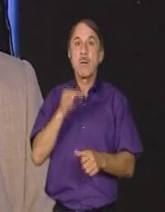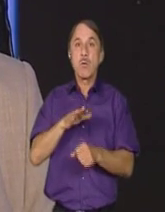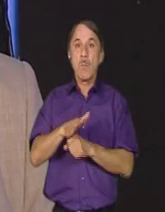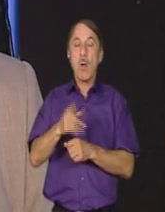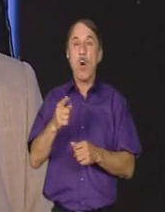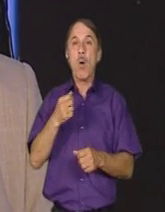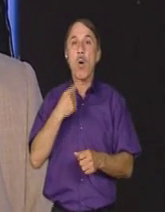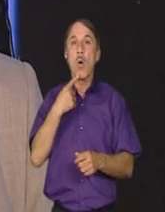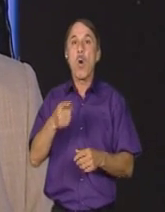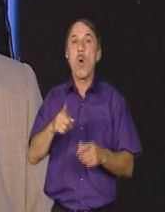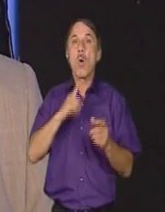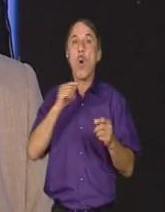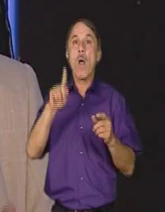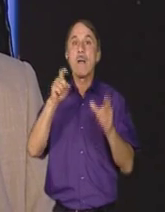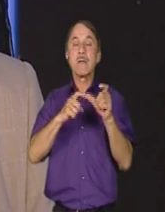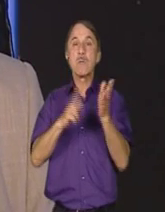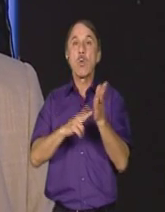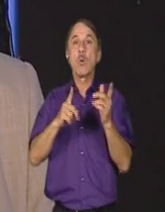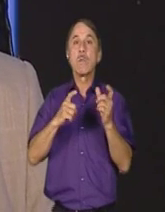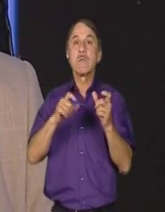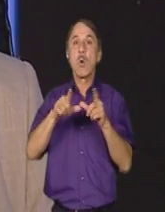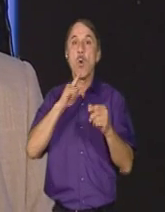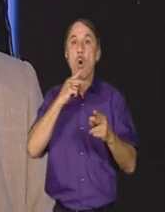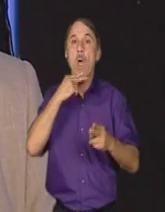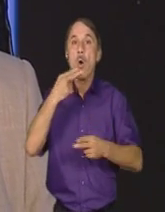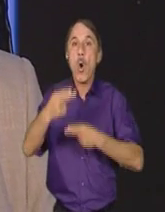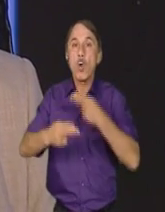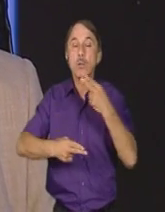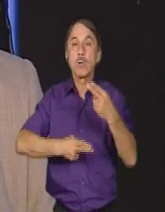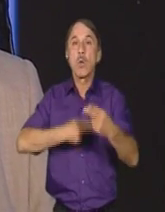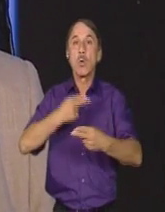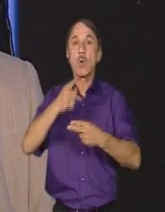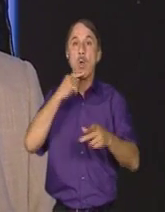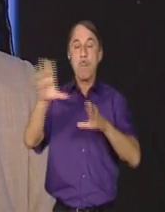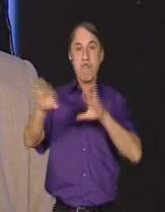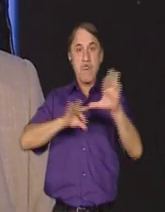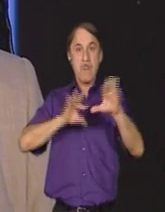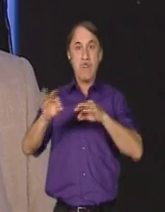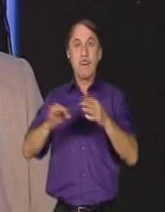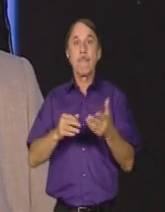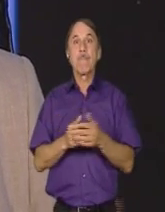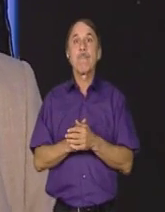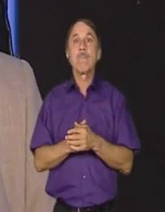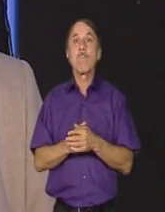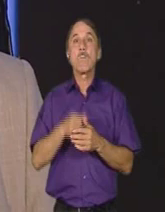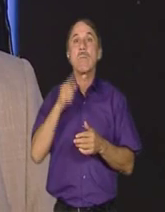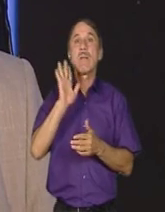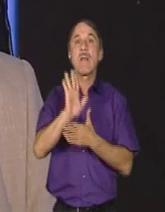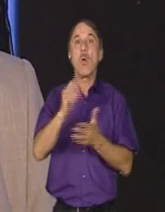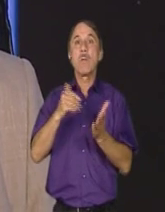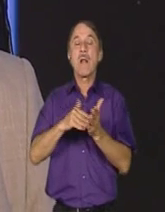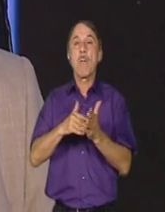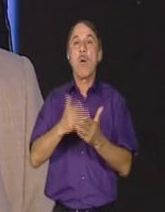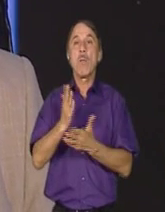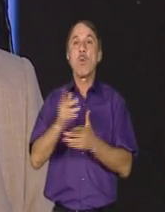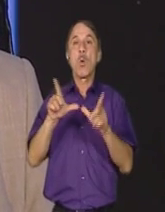naprotiv, izgraditi Skupštinu kao instituciju koja kontroliše izvršnu vlast, koja se u Skupštini bira. Tako bi Ustavu trebalo da bude. Tako bi trebalo da bude